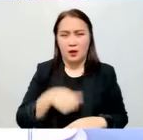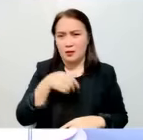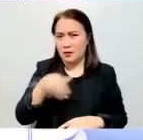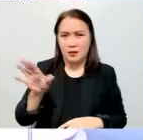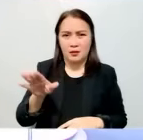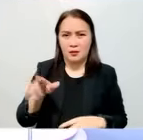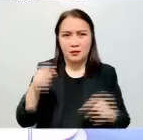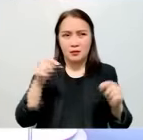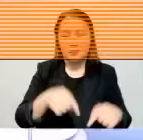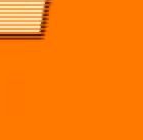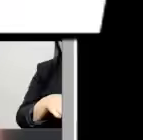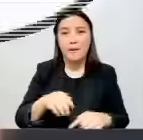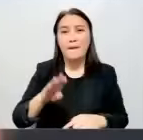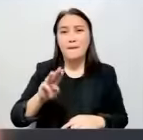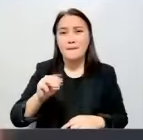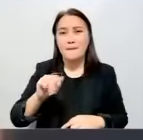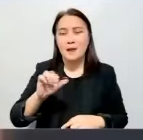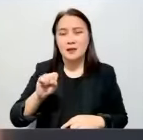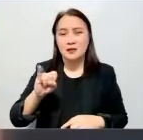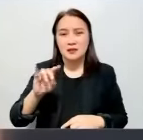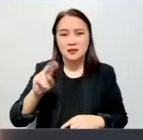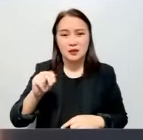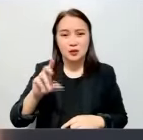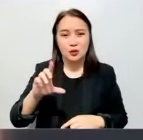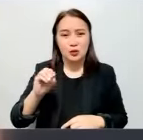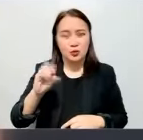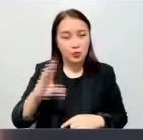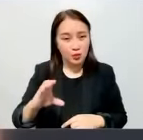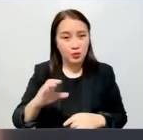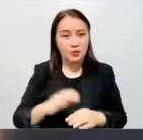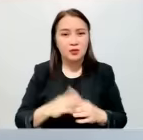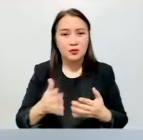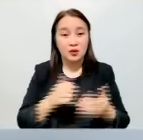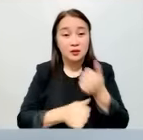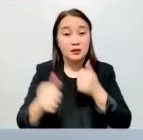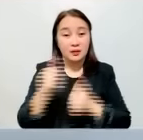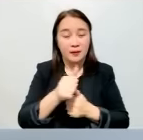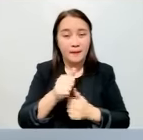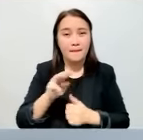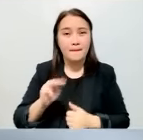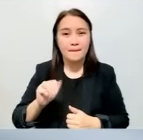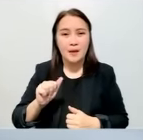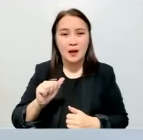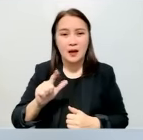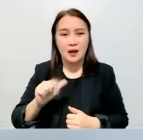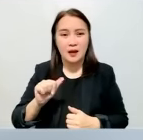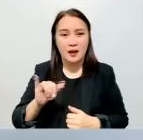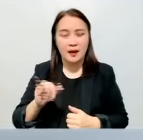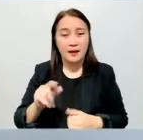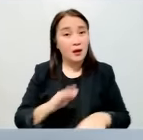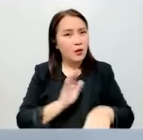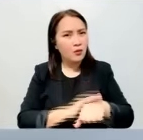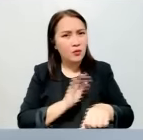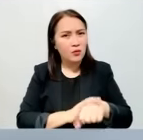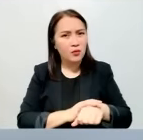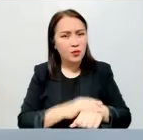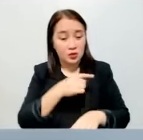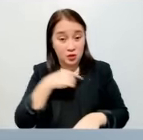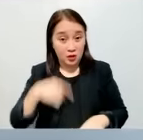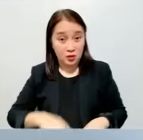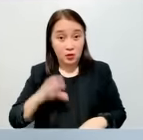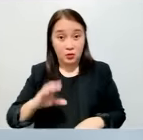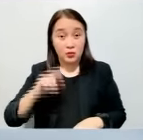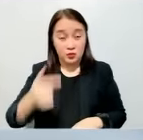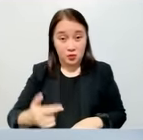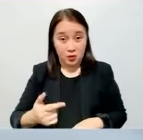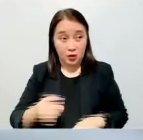de Masinloc. ITNSC Assistant Director General Jonathan Malaya, nakakaalarma raw na mismong China Coast Guard ang